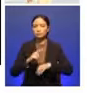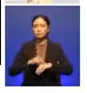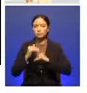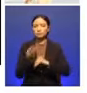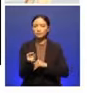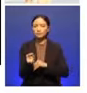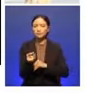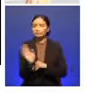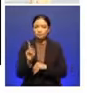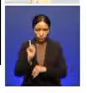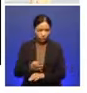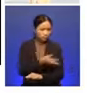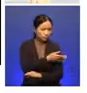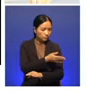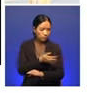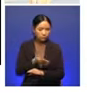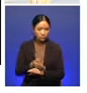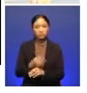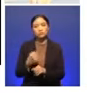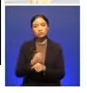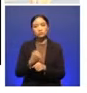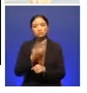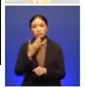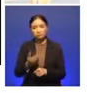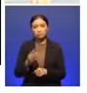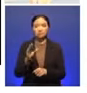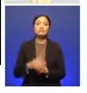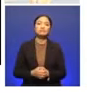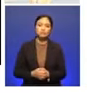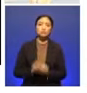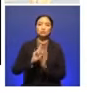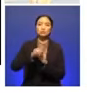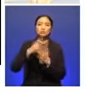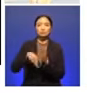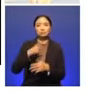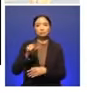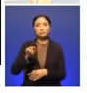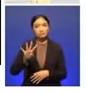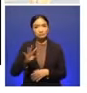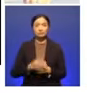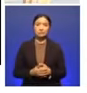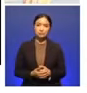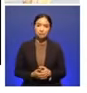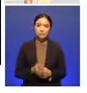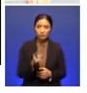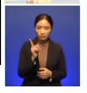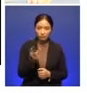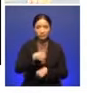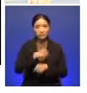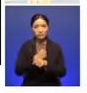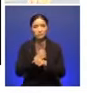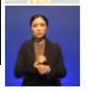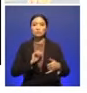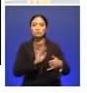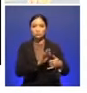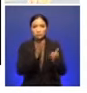ความเป็นมนุษย์ต้องทำตลอด24ชั่วโมงนะคะแล้วก็การที่เราควรจะต้องปฏิบัติต่อมนุษ